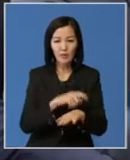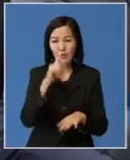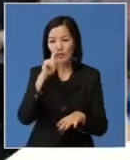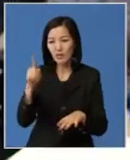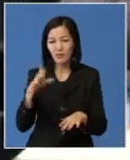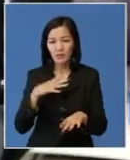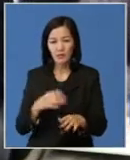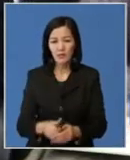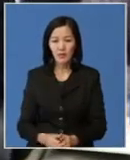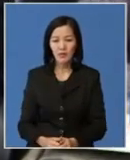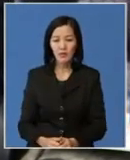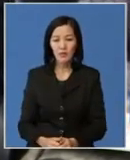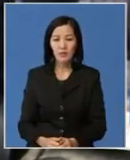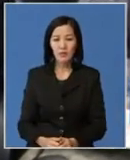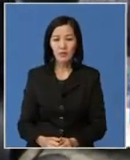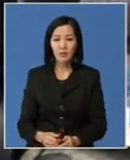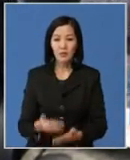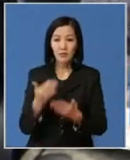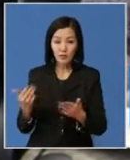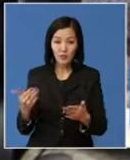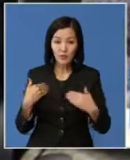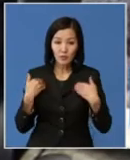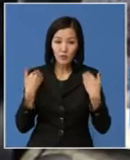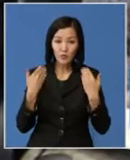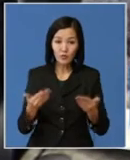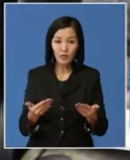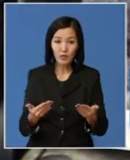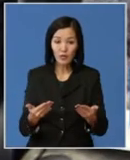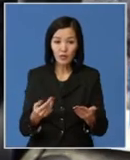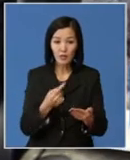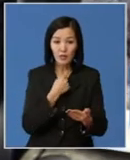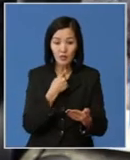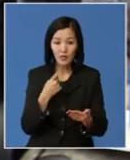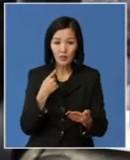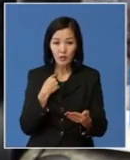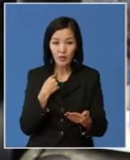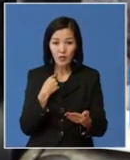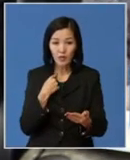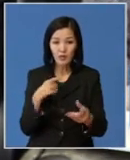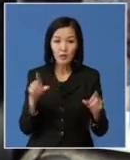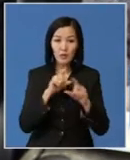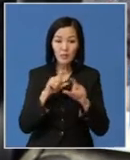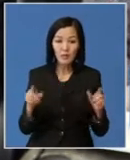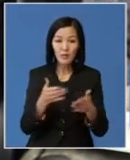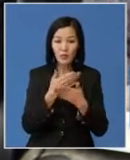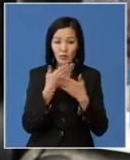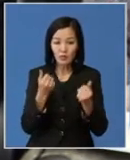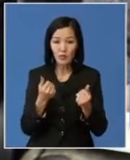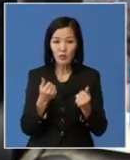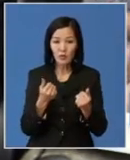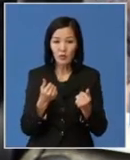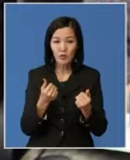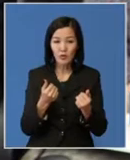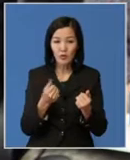отыр. Сіздер сынып отырған үйлеріңіз вдоль трассы Талдықорған Алматы деген. Ол жерде не мектеп жоқ, не дым жоқ ол жерде.